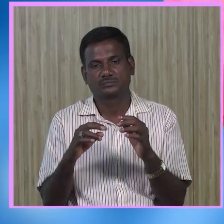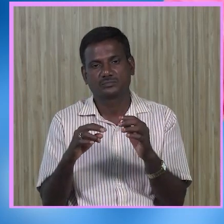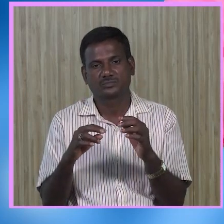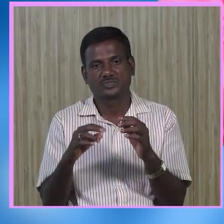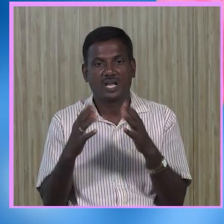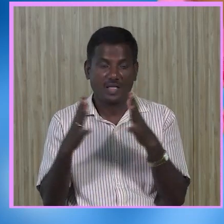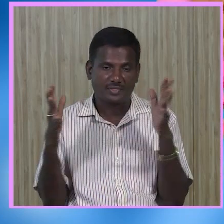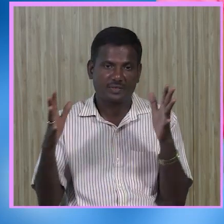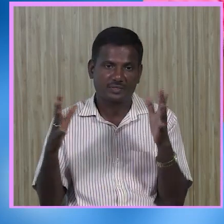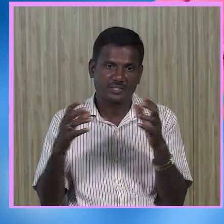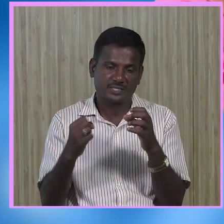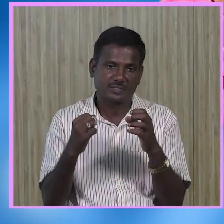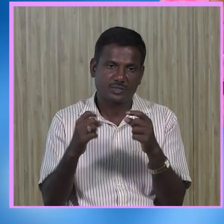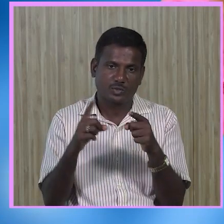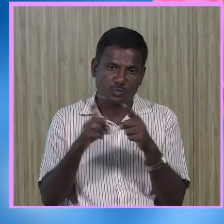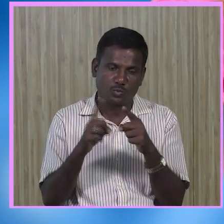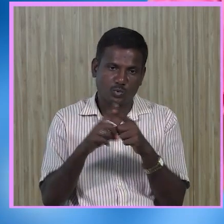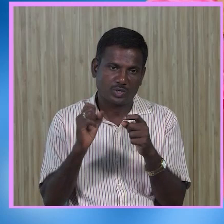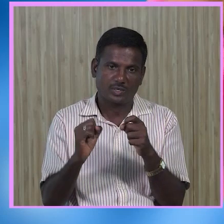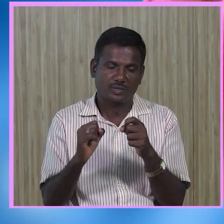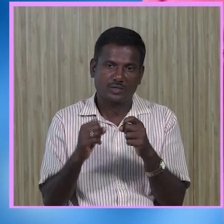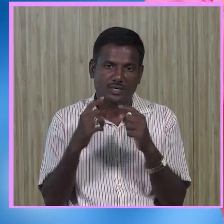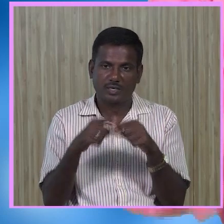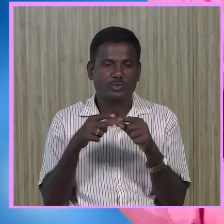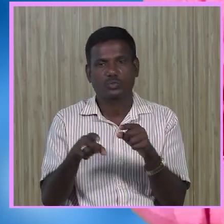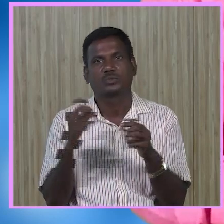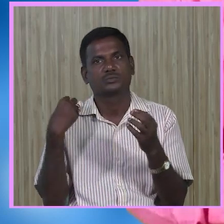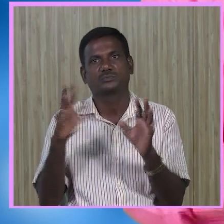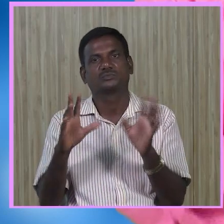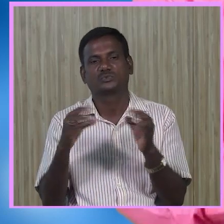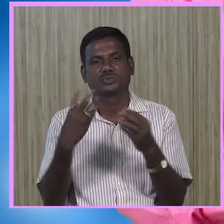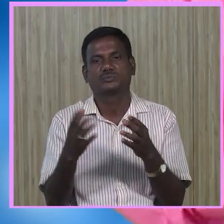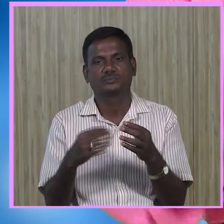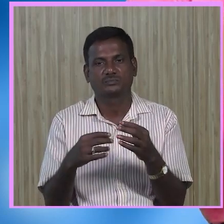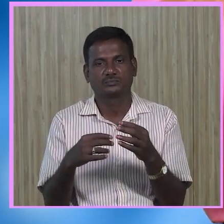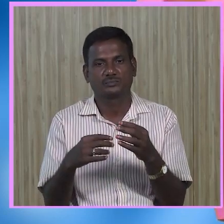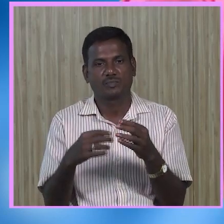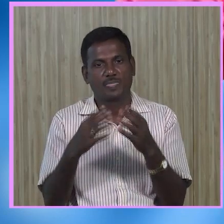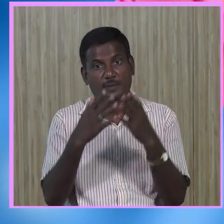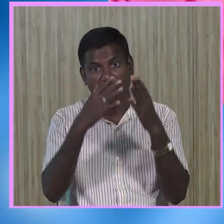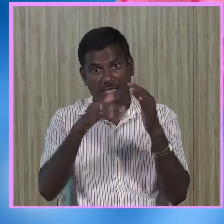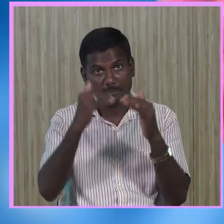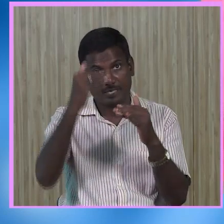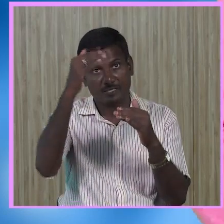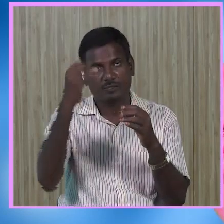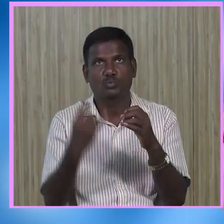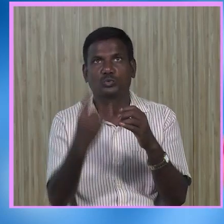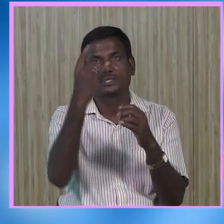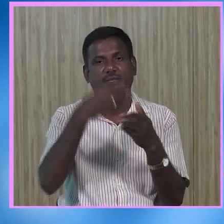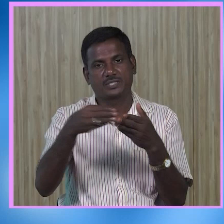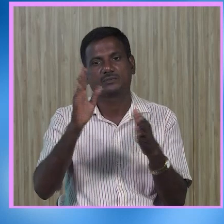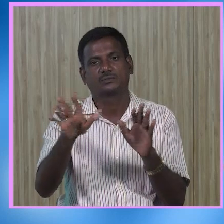அப்போ அதிக அளவு திசை வேகத்தை ஒரே ஒரு ராக்கெட்டை மட்டும் நம்பி கொடுக்கக்கூடாது, கொடுக்க மாட்டாங்க. அதுக்கு பல கட்ட ராக்கெட்டுகள்